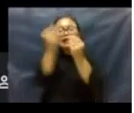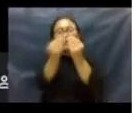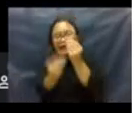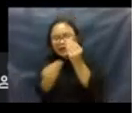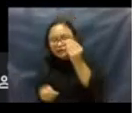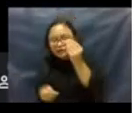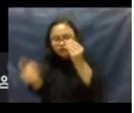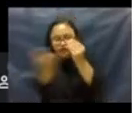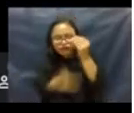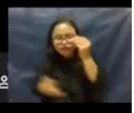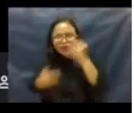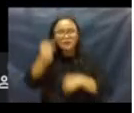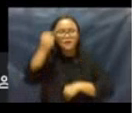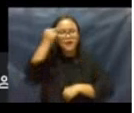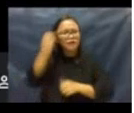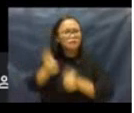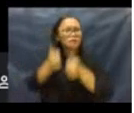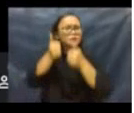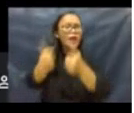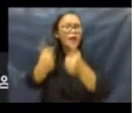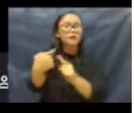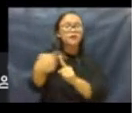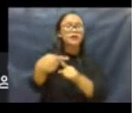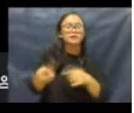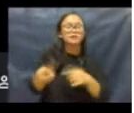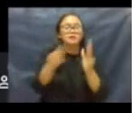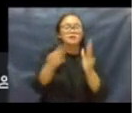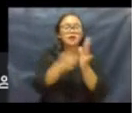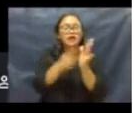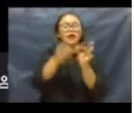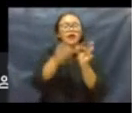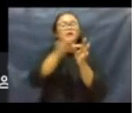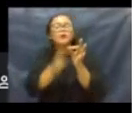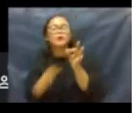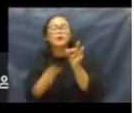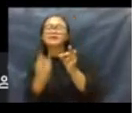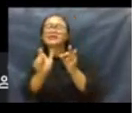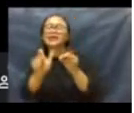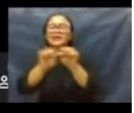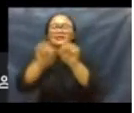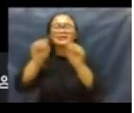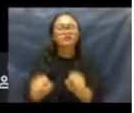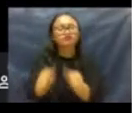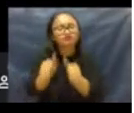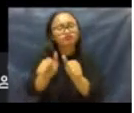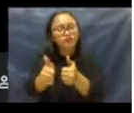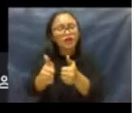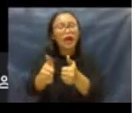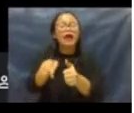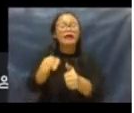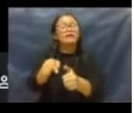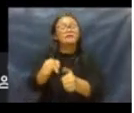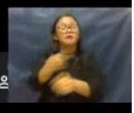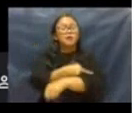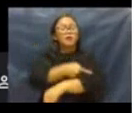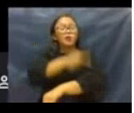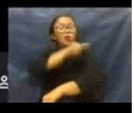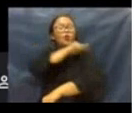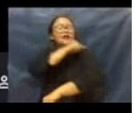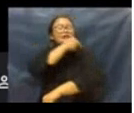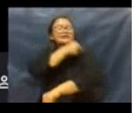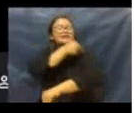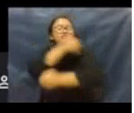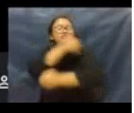baik dan dapat menyelesaikan masalah secara sistematis. Kemampuan ini tentu merupakan aset untuk menjalankan karir di